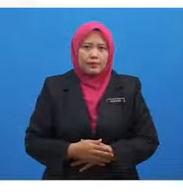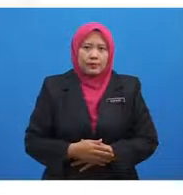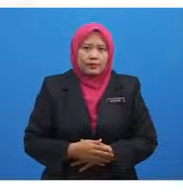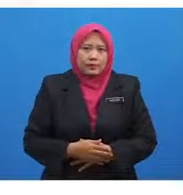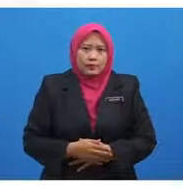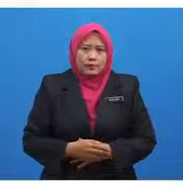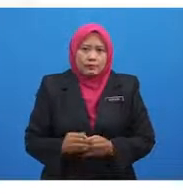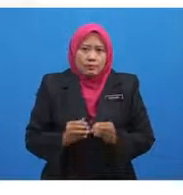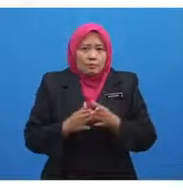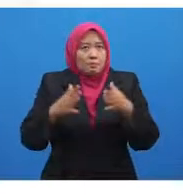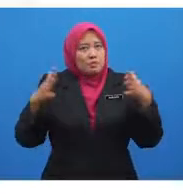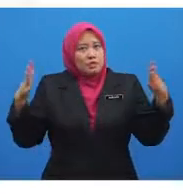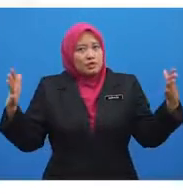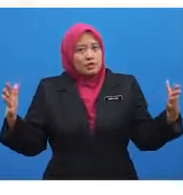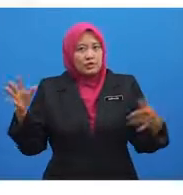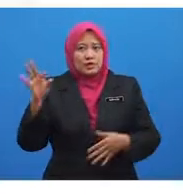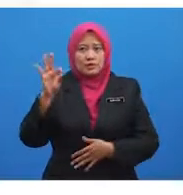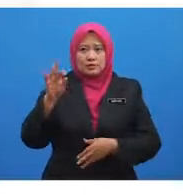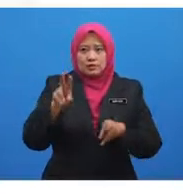sergam 9 ruang,